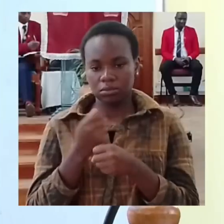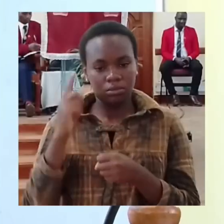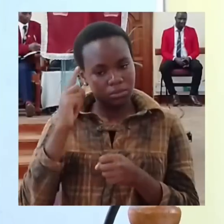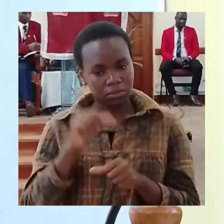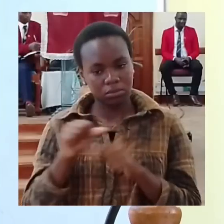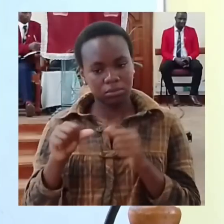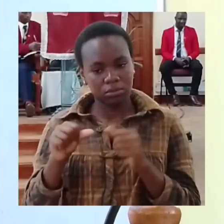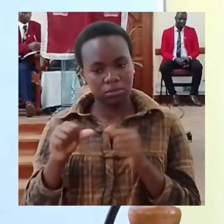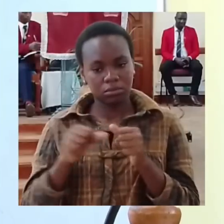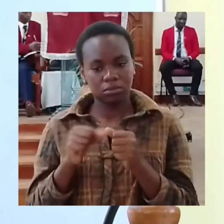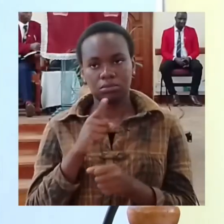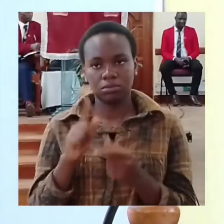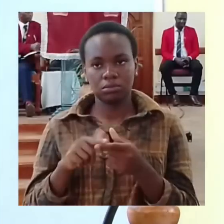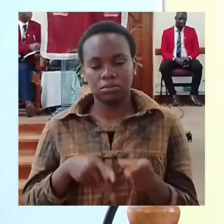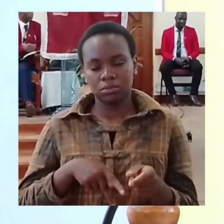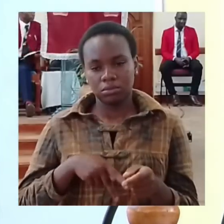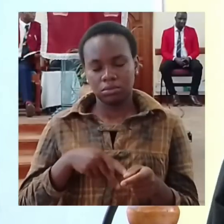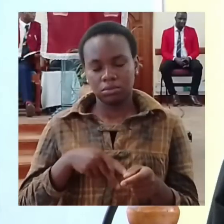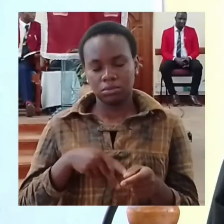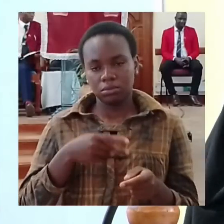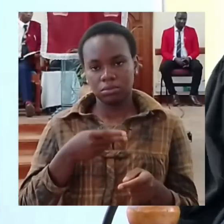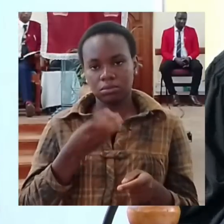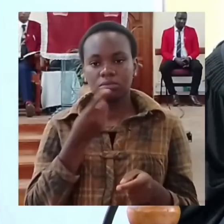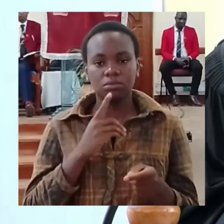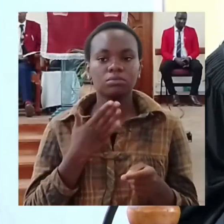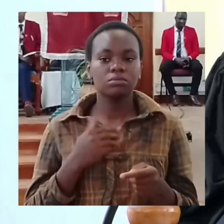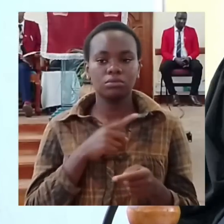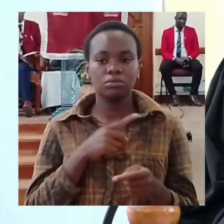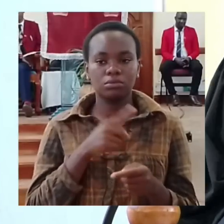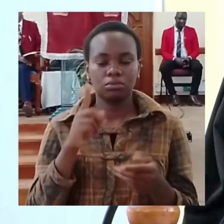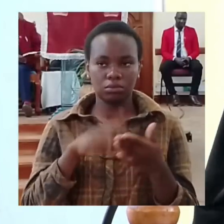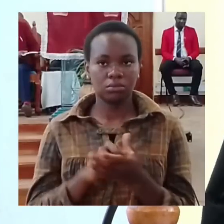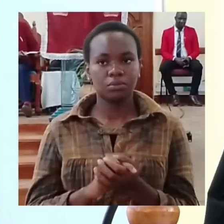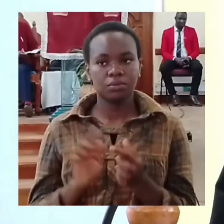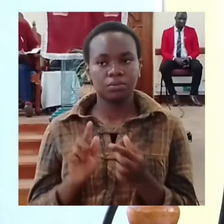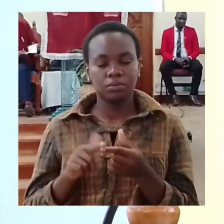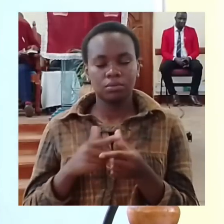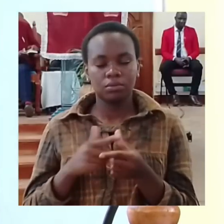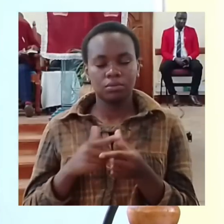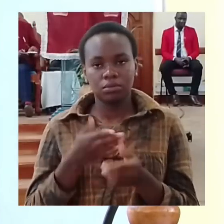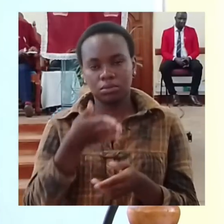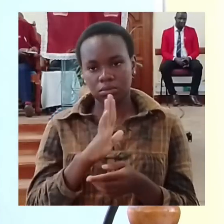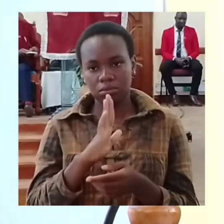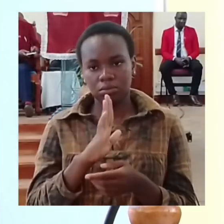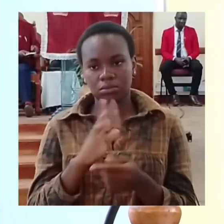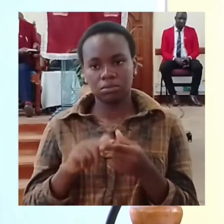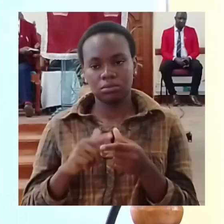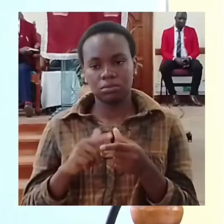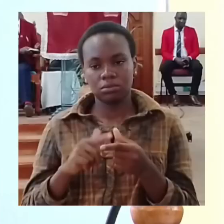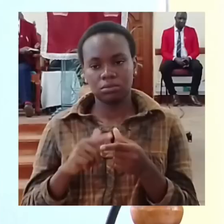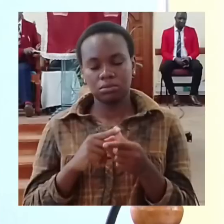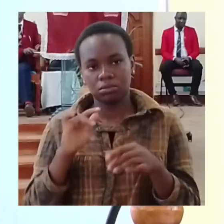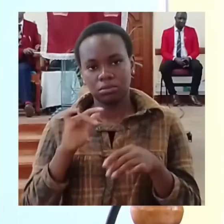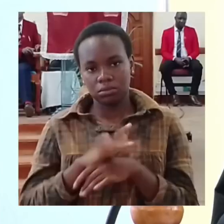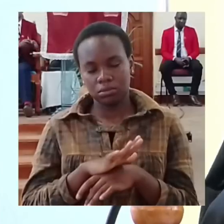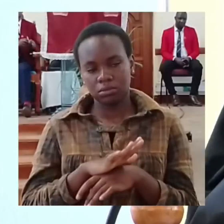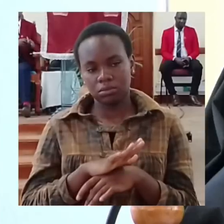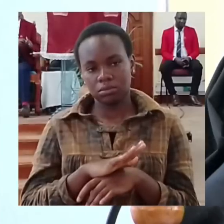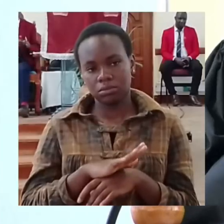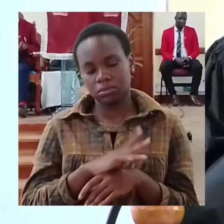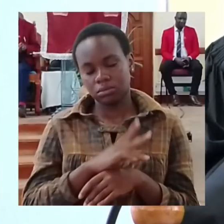wĩciragia, ona wĩrirĩrie ũrĩa wĩriragĩria. Na Ngai akĩtũma mũnabii Samueli kwa